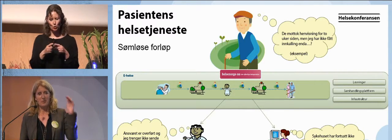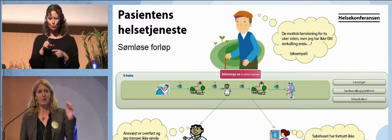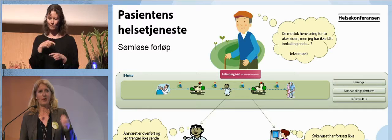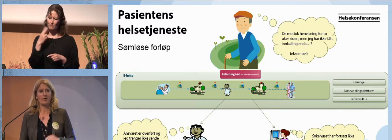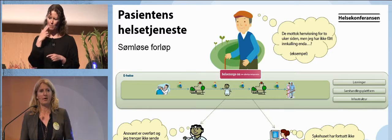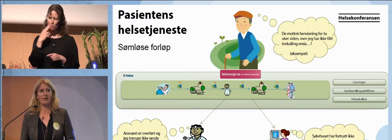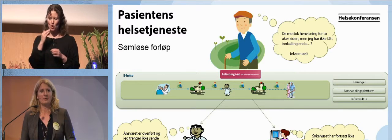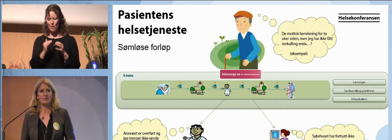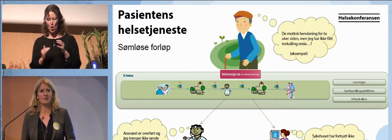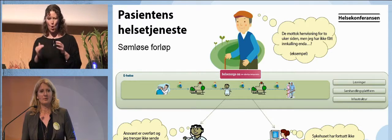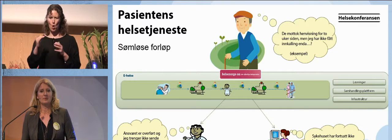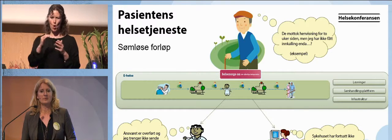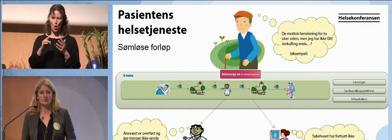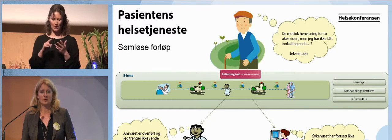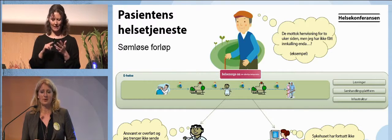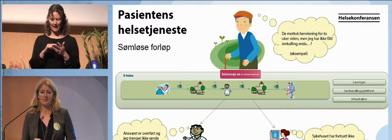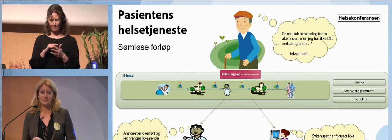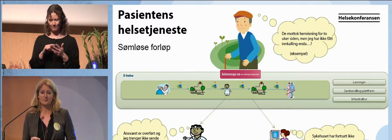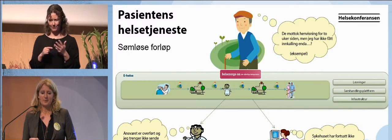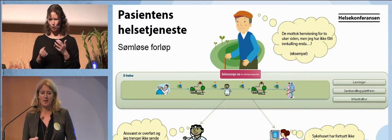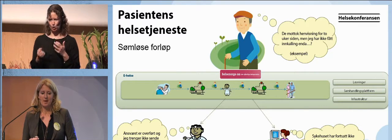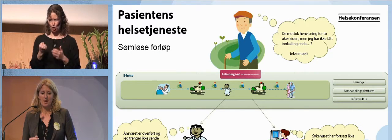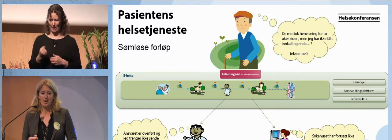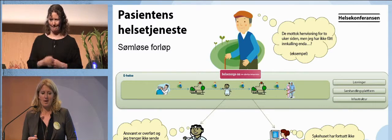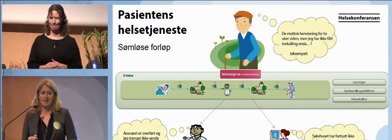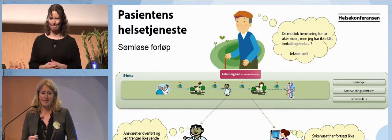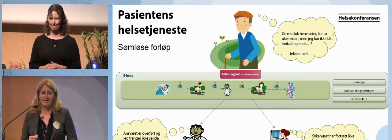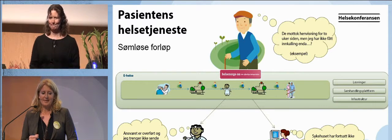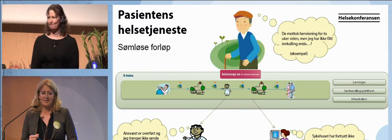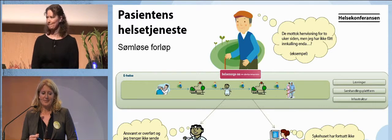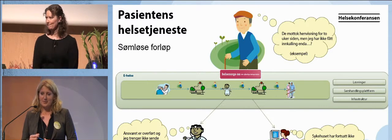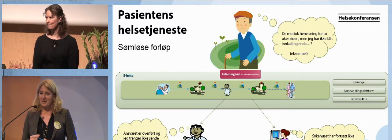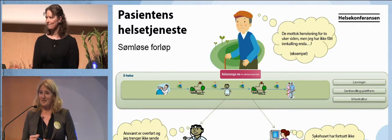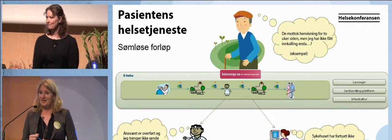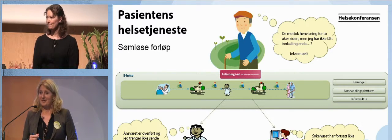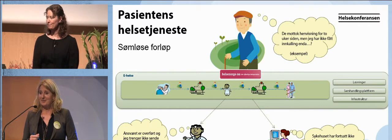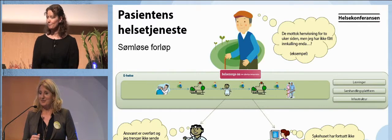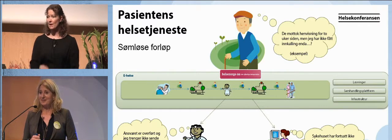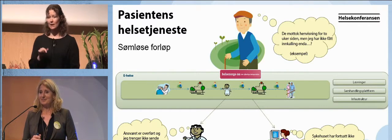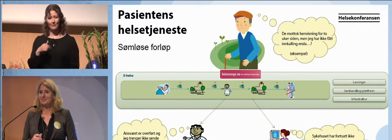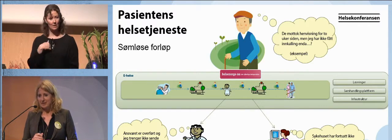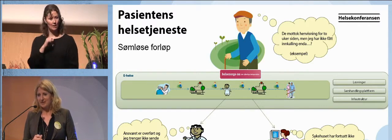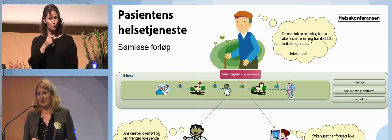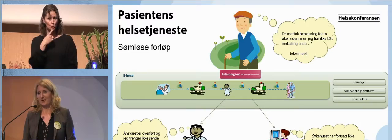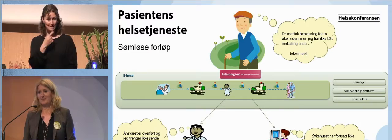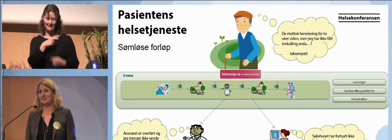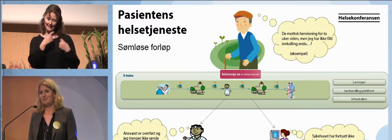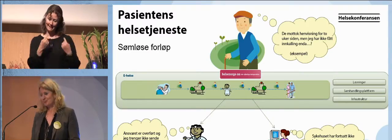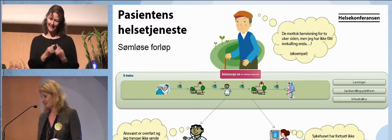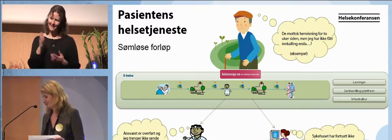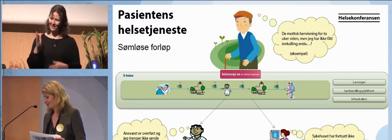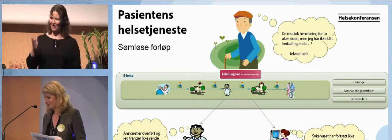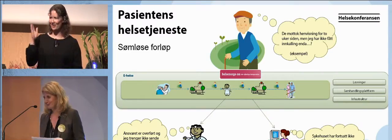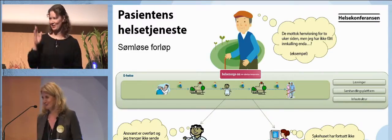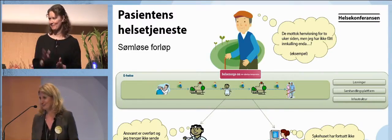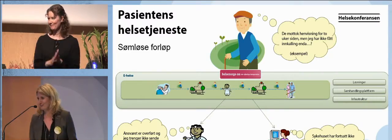prøve å øke og styrke da. Så det var det jeg hadde å si. Hjertetakk.